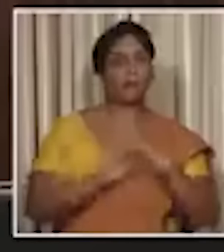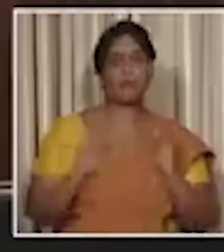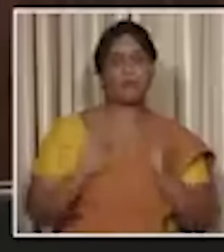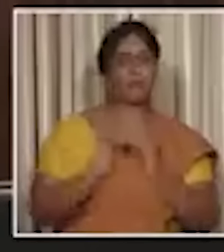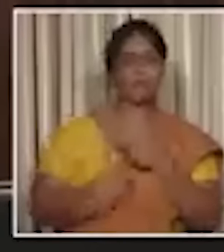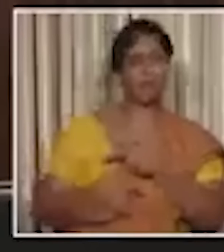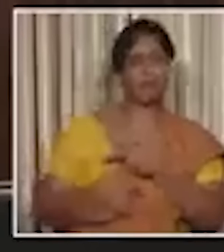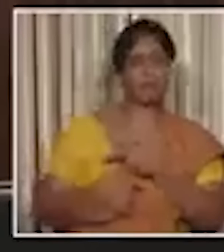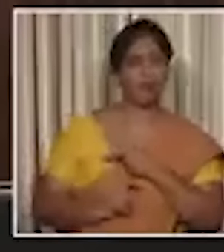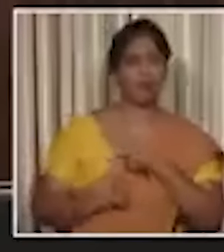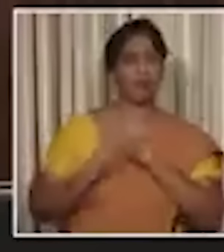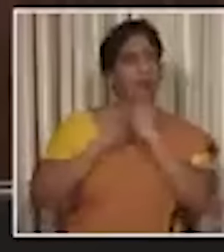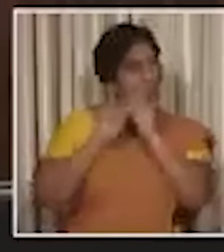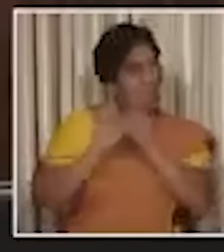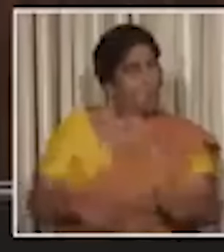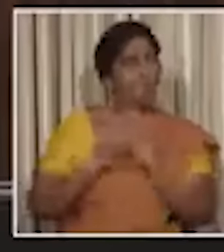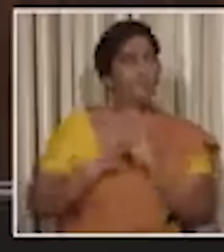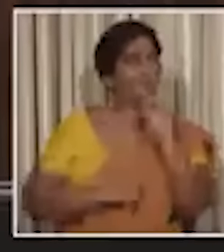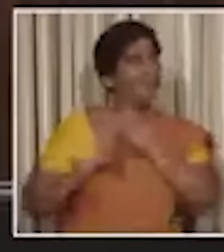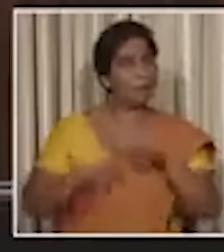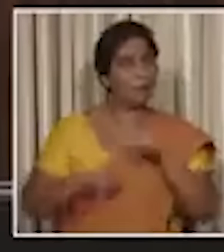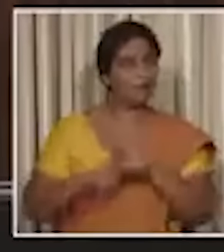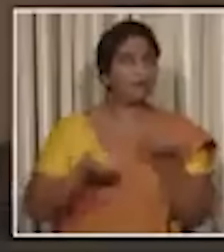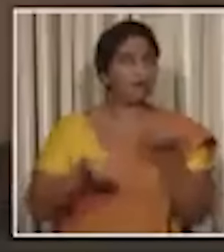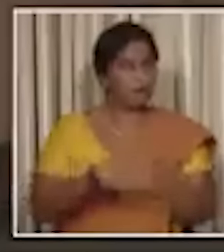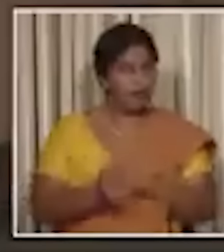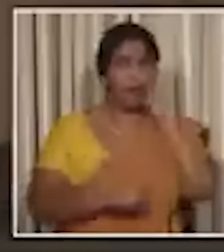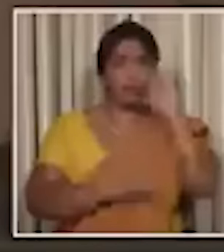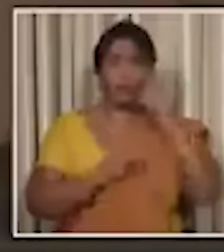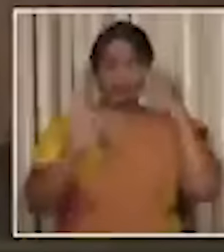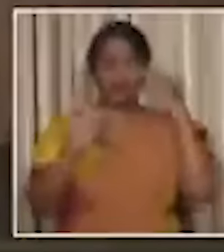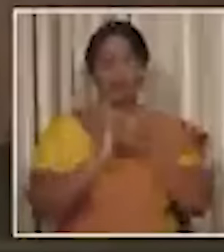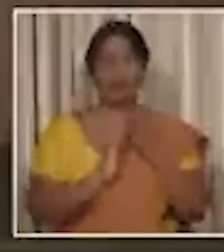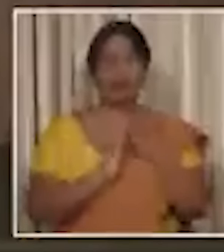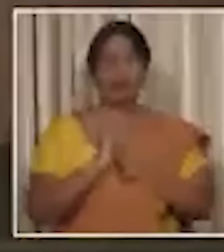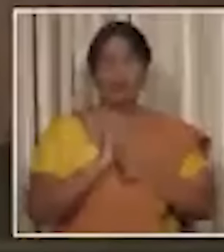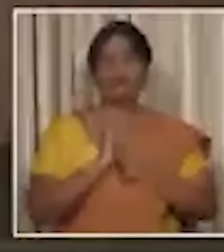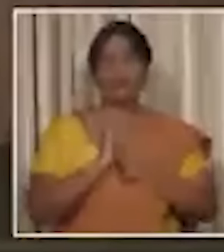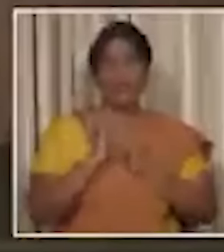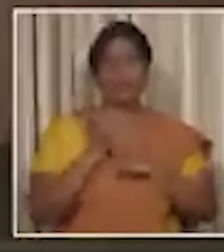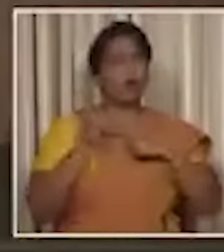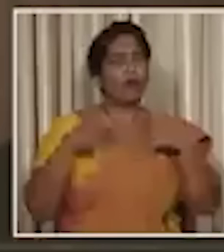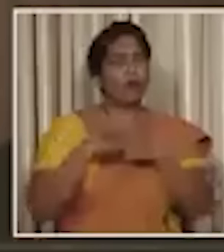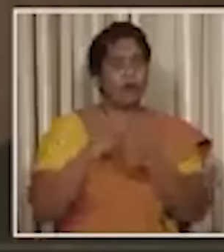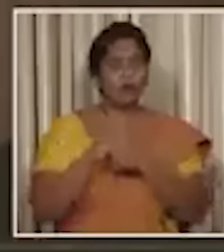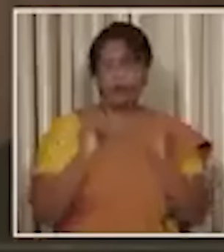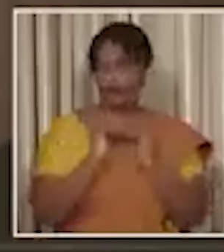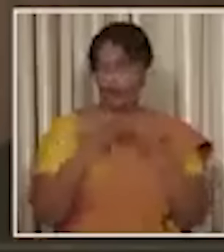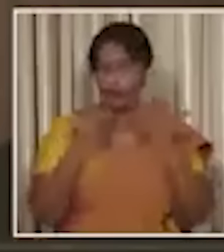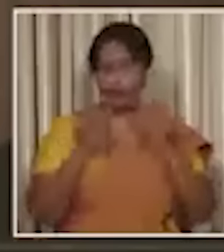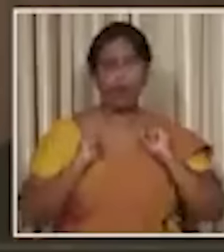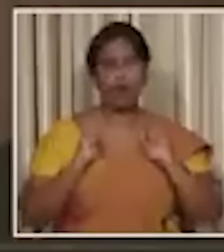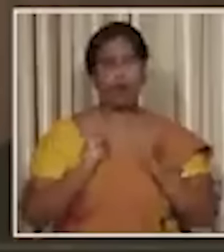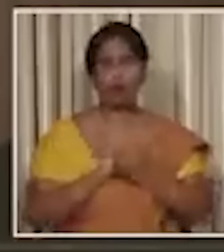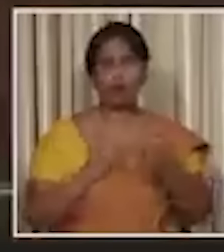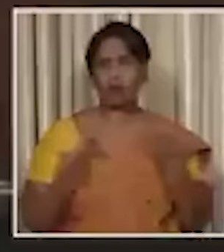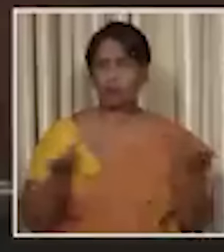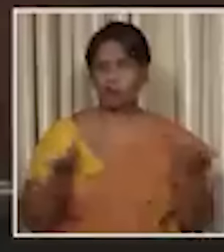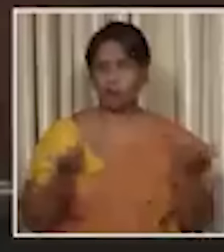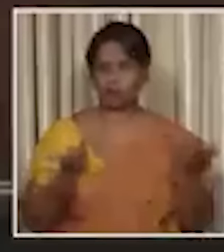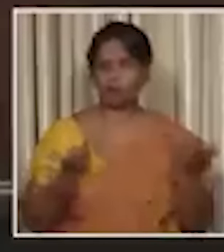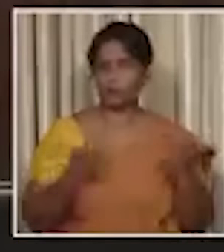செல்ல முடியும், அதை பயன்படுத்திக் கொள்ள முடியும். ஆனாலும் இலங்கையில் மிகவும் பேசப்பட்டதான பல